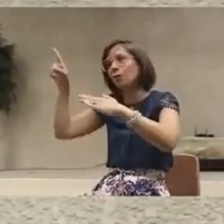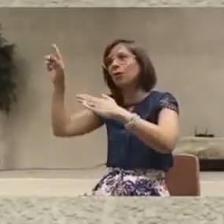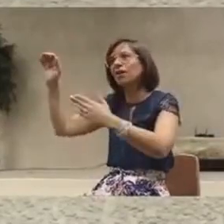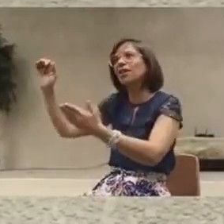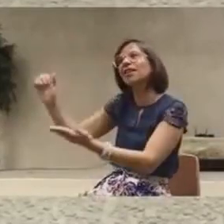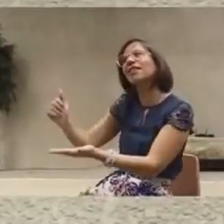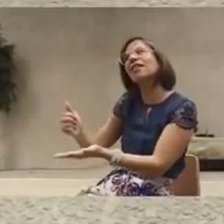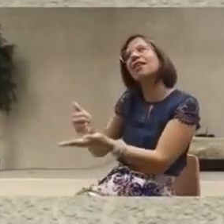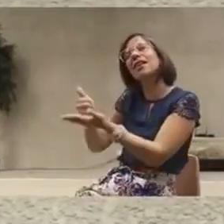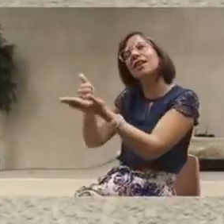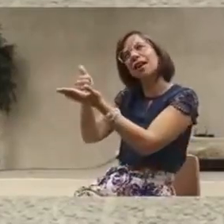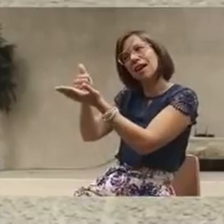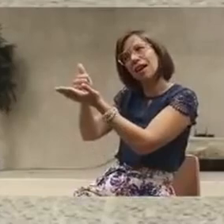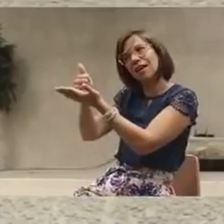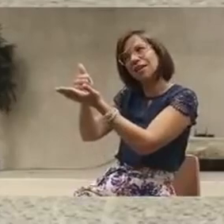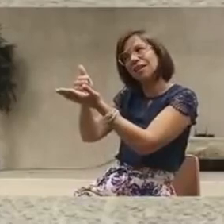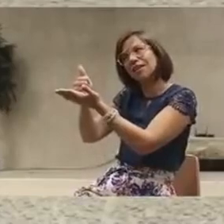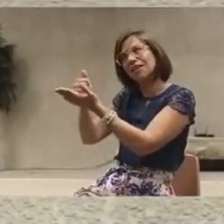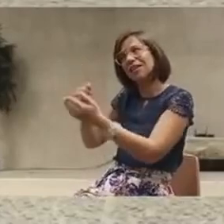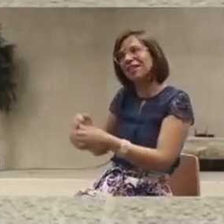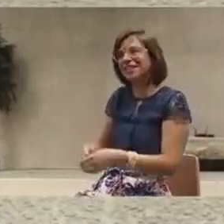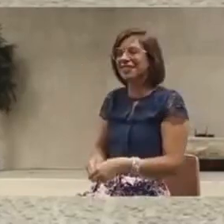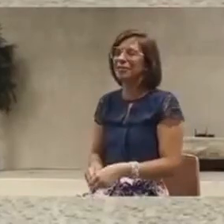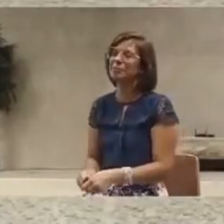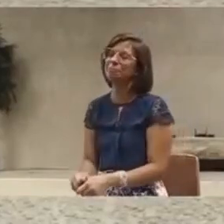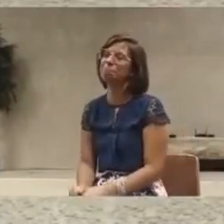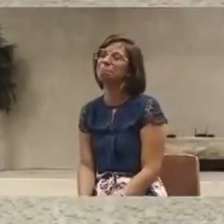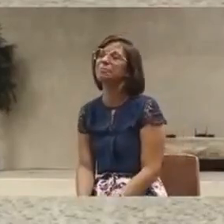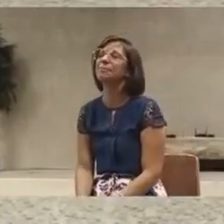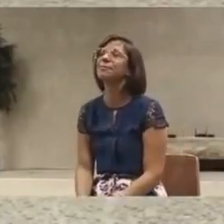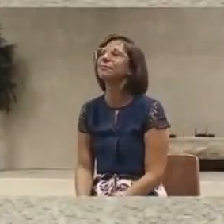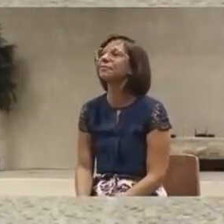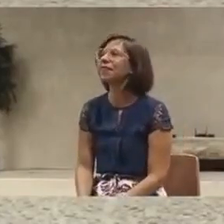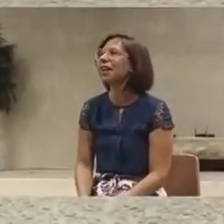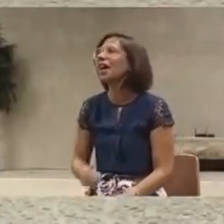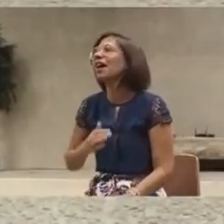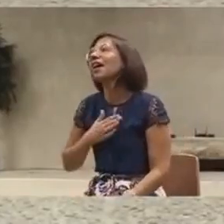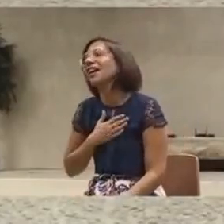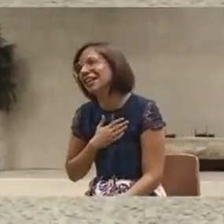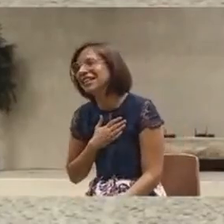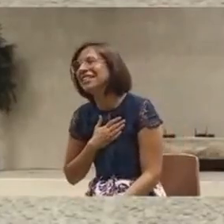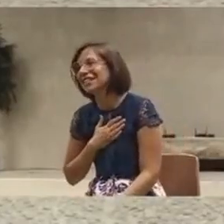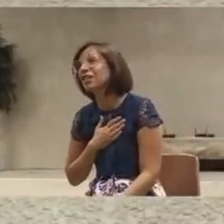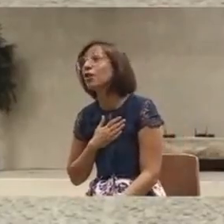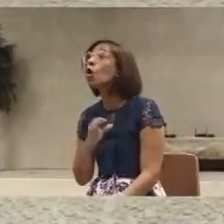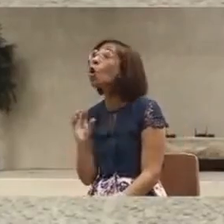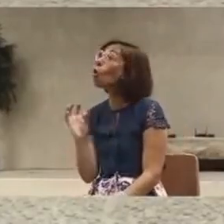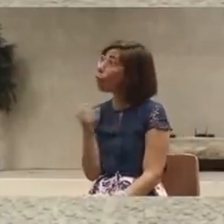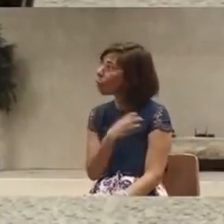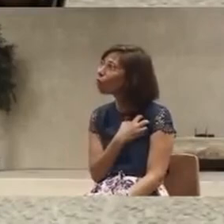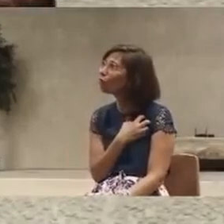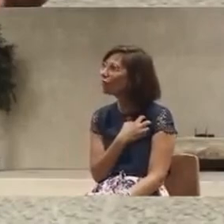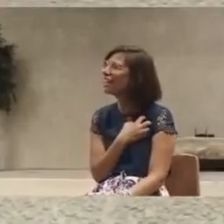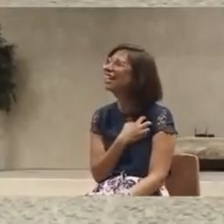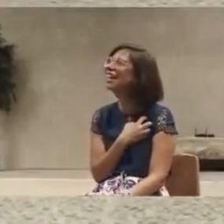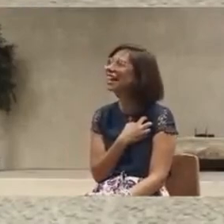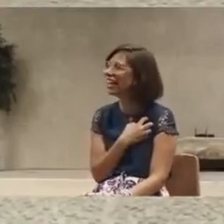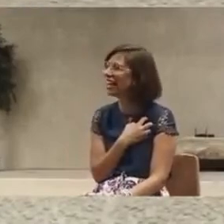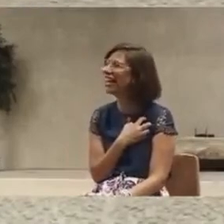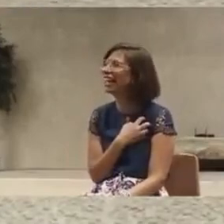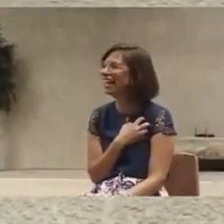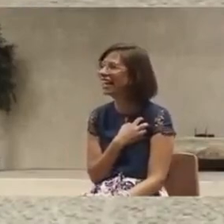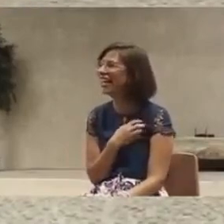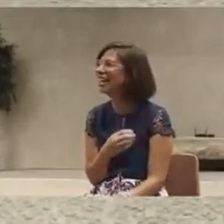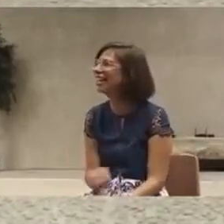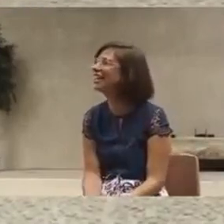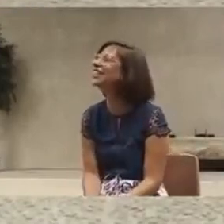l'épouse de Gérard, qui a rejoint le Seigneur. Elle me disait cette semaine, c'est vrai, je suis